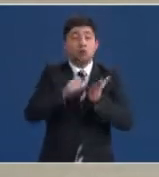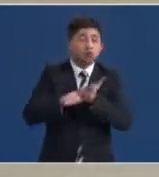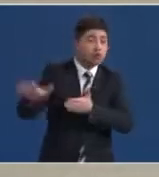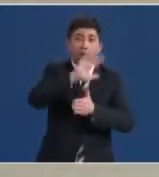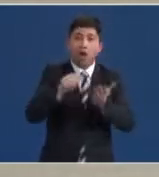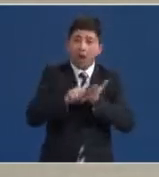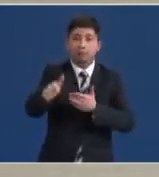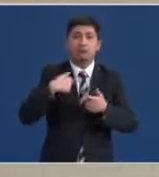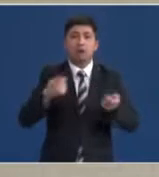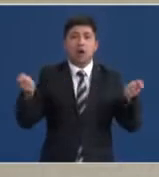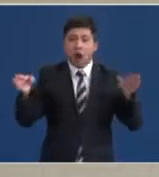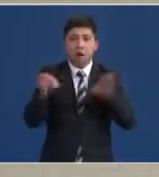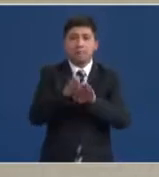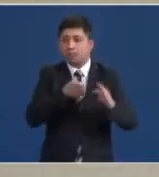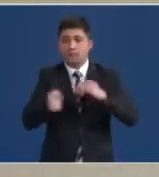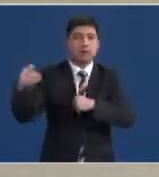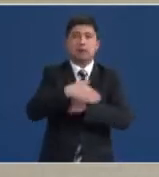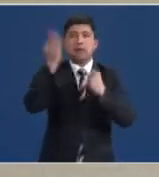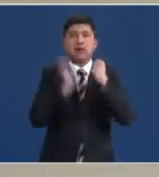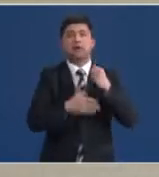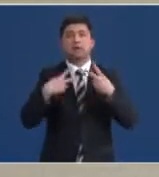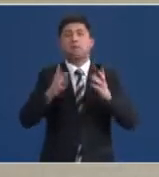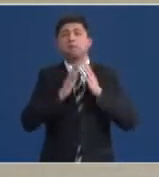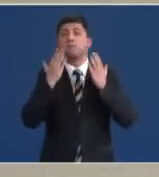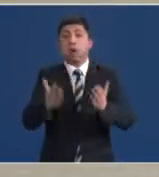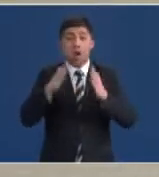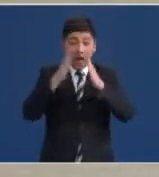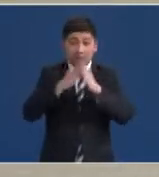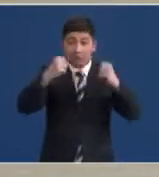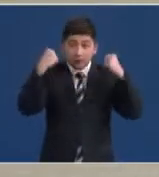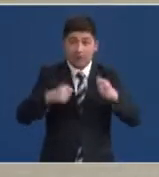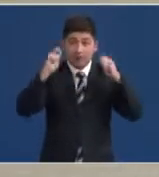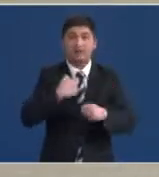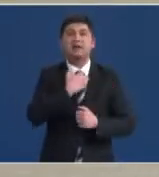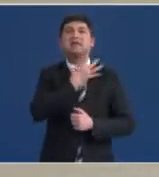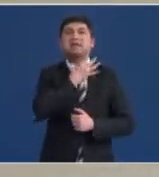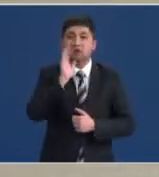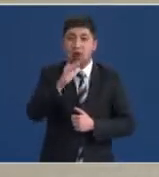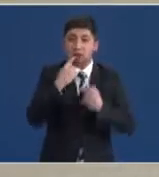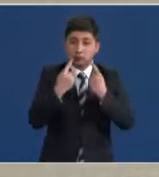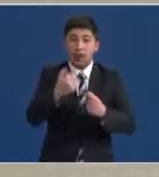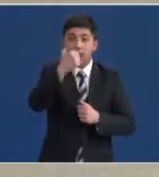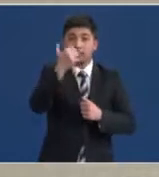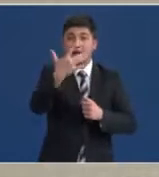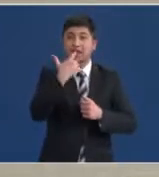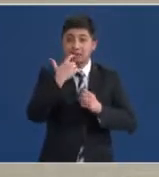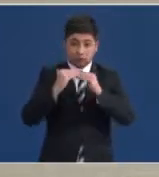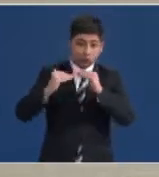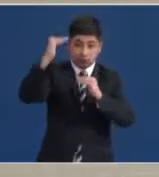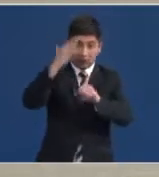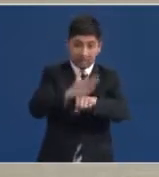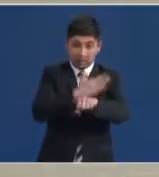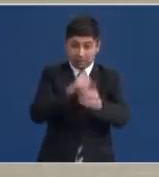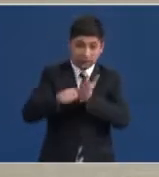tümüyle karantine alıyoruz evlerinde kalmalarını rica ettiğimiz 65 yaş